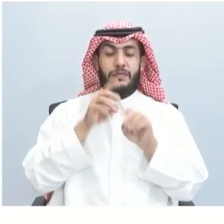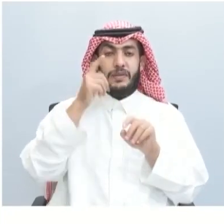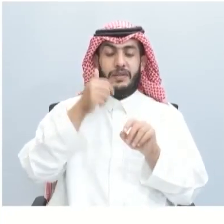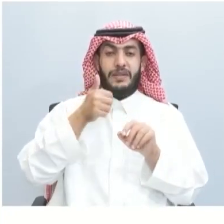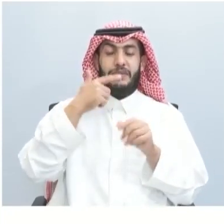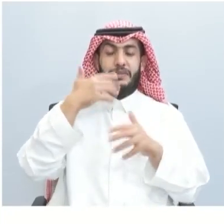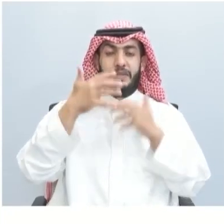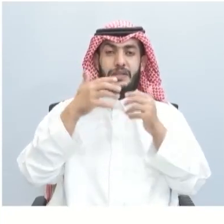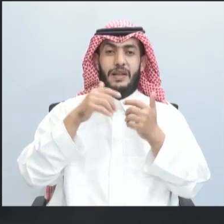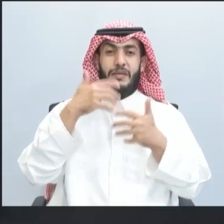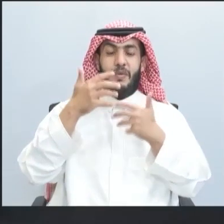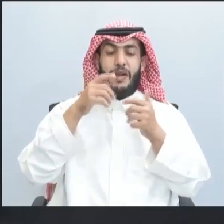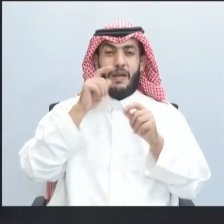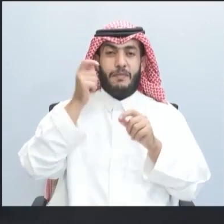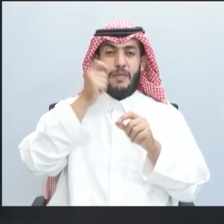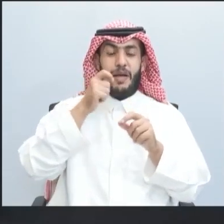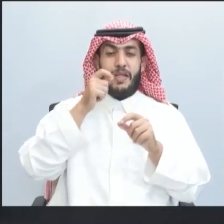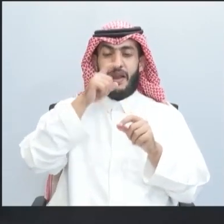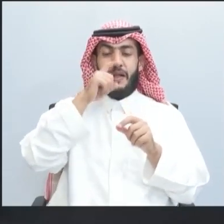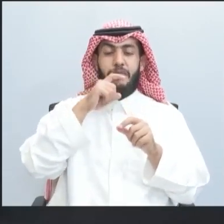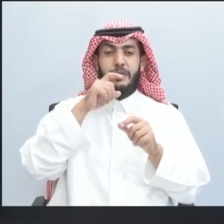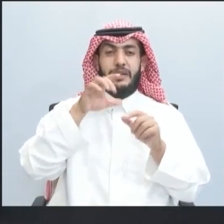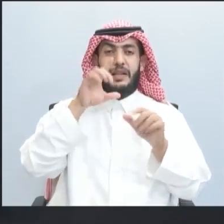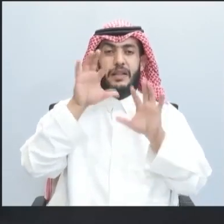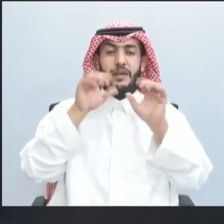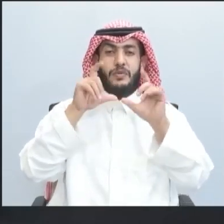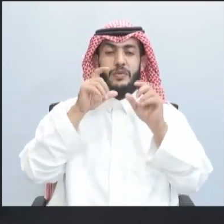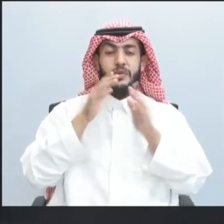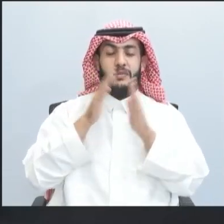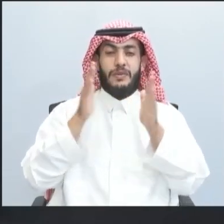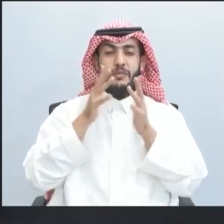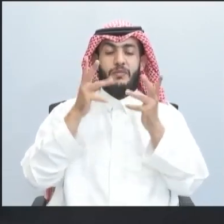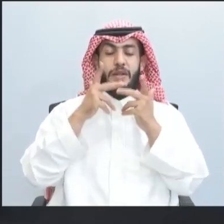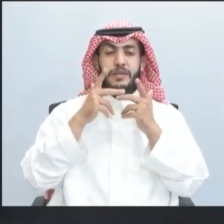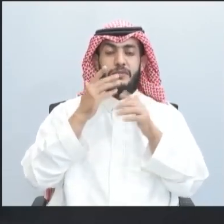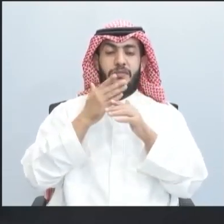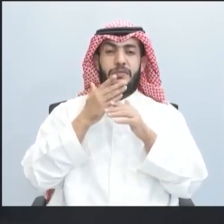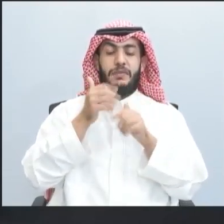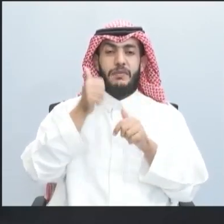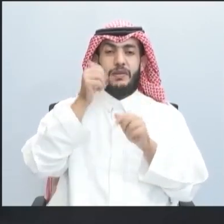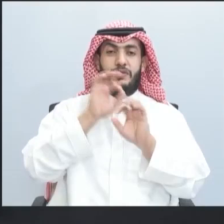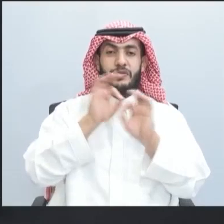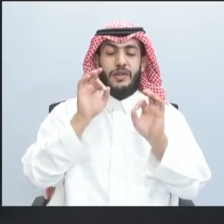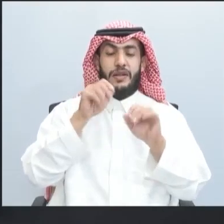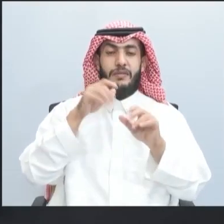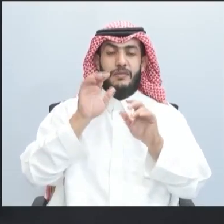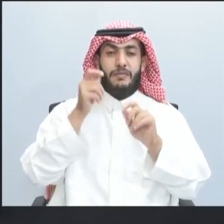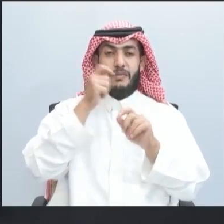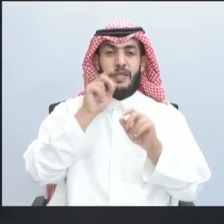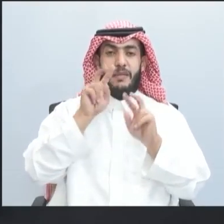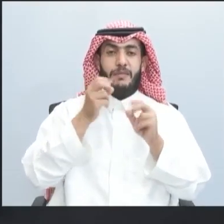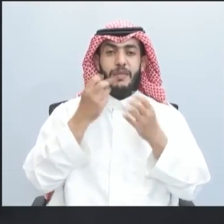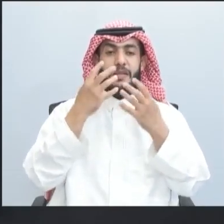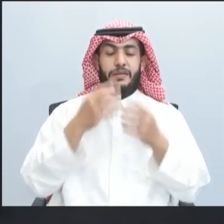لتحسين محركات البحث لابد من اختيار صور باحجام مناسبه حتى يتم ظهورها في محركات